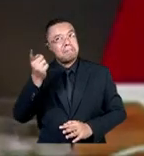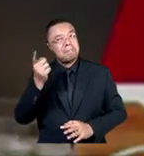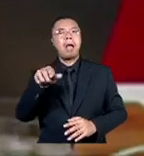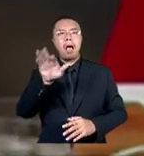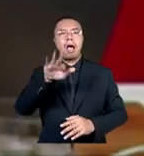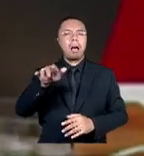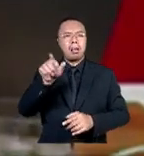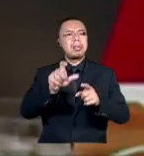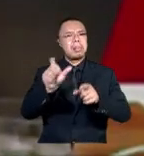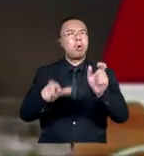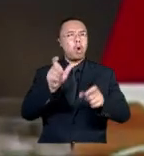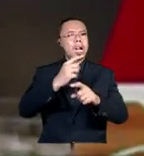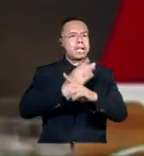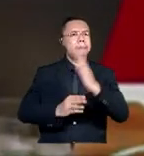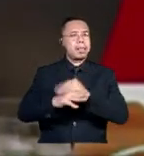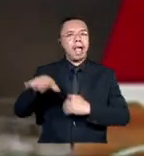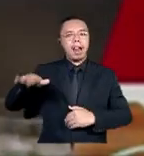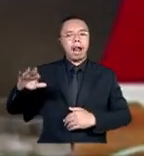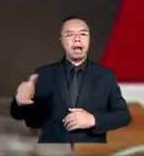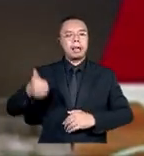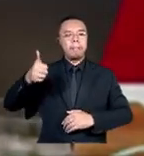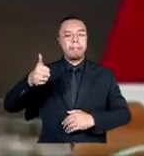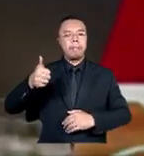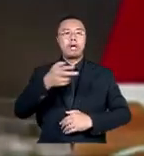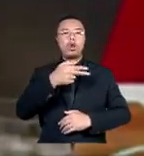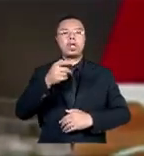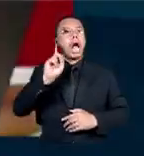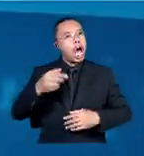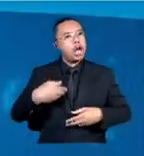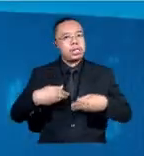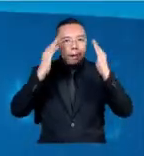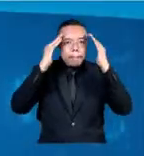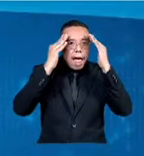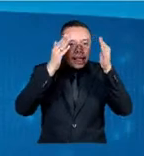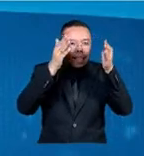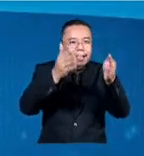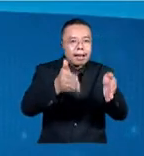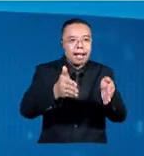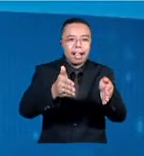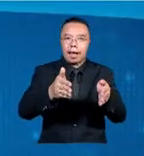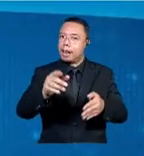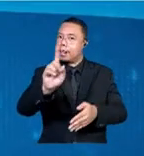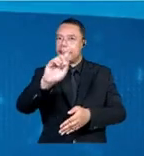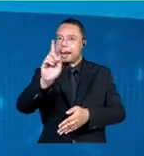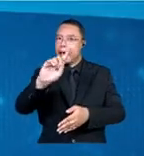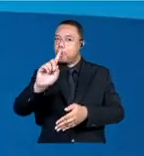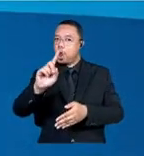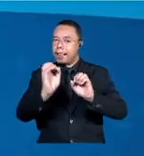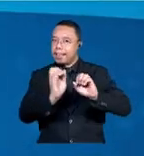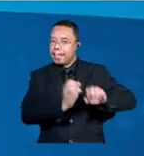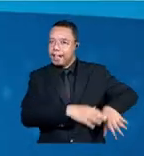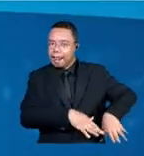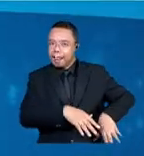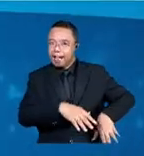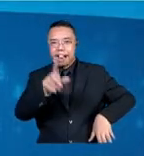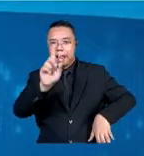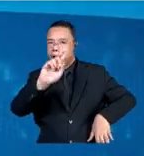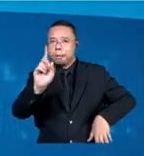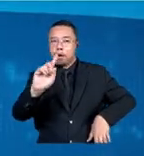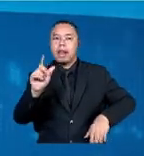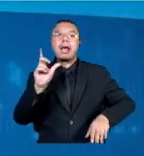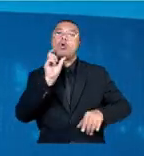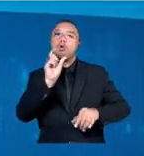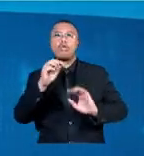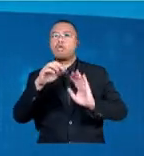putra-putri terbaik bangsa Indonesia yang harus mendapatkan perhatian. No one left is behind, yang tidak boleh tertinggal